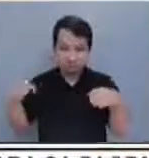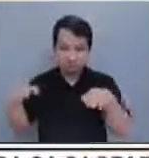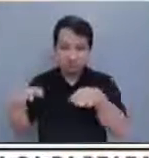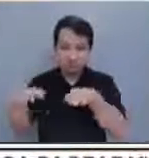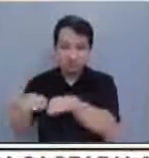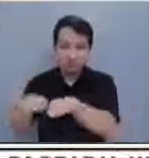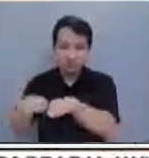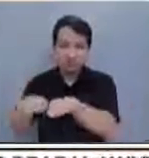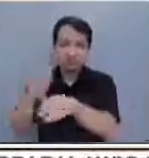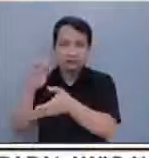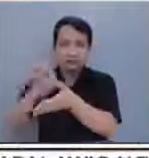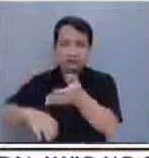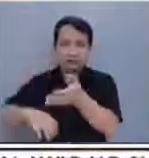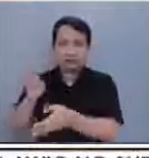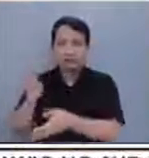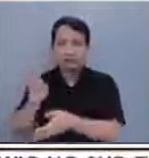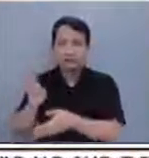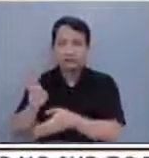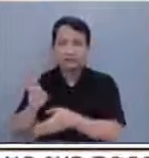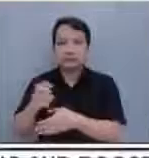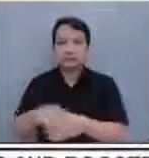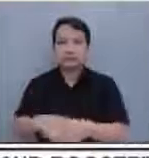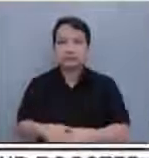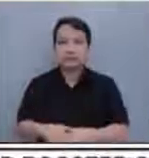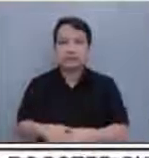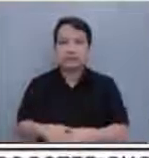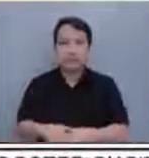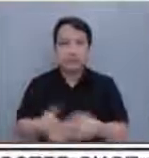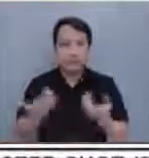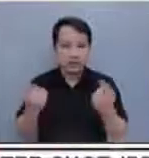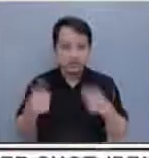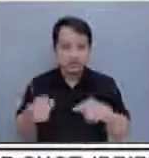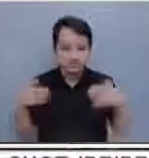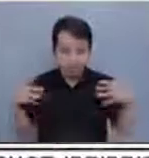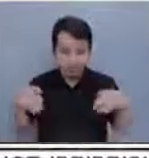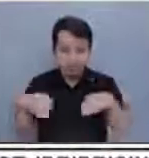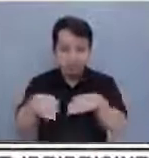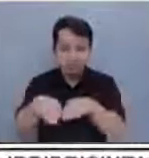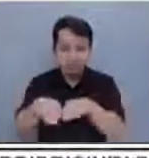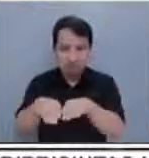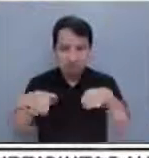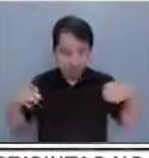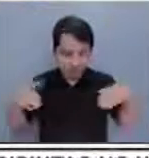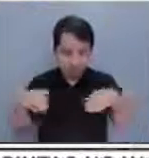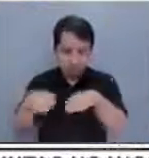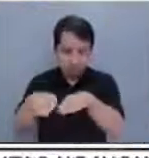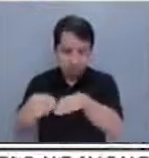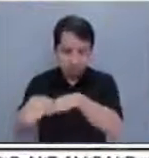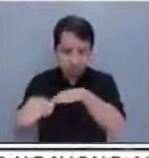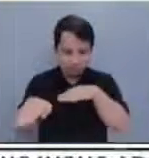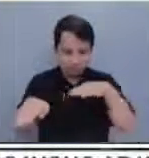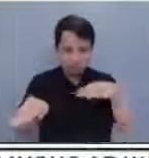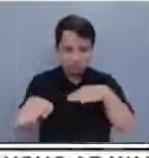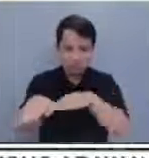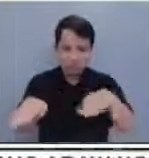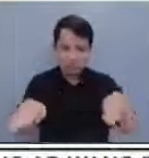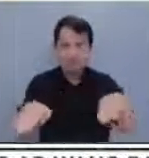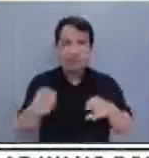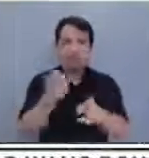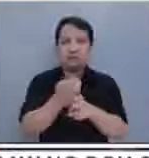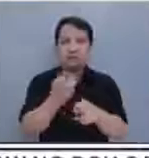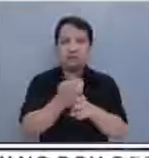reduction at imbudo po ang nangyayari. So mahirap pong ihalo yung